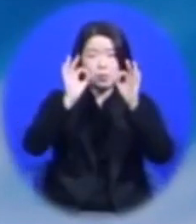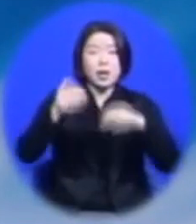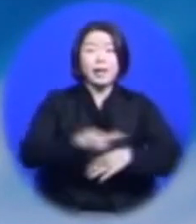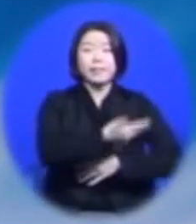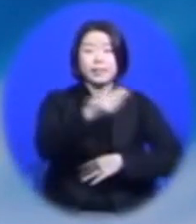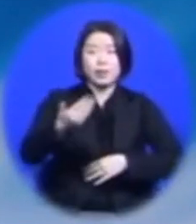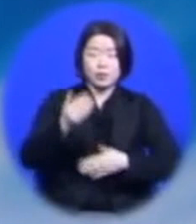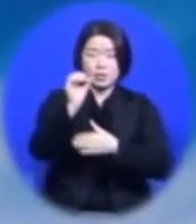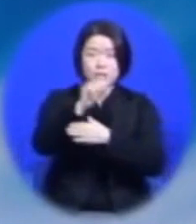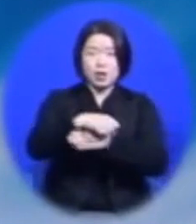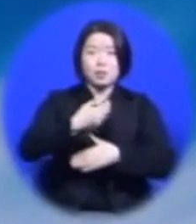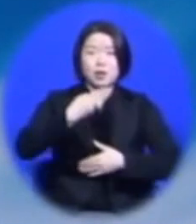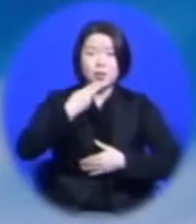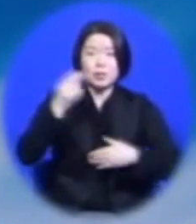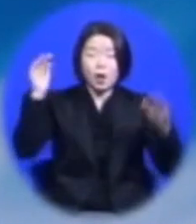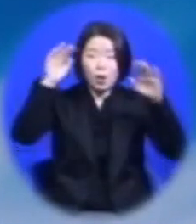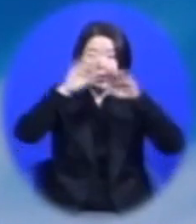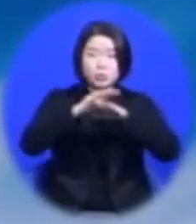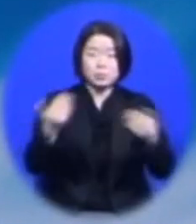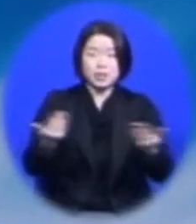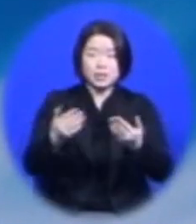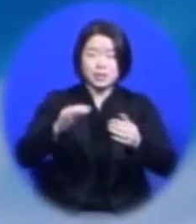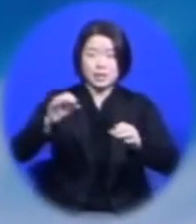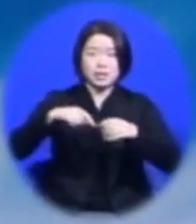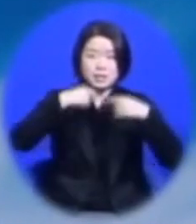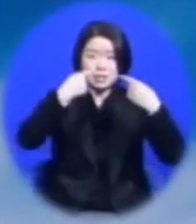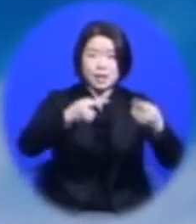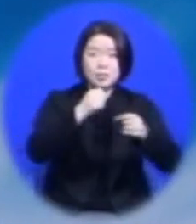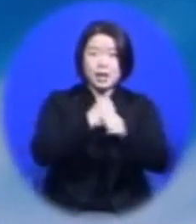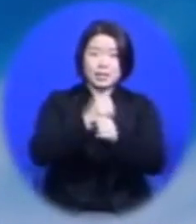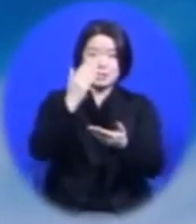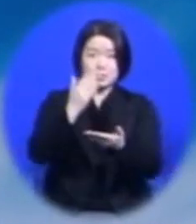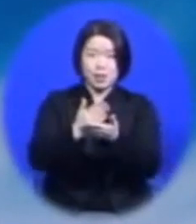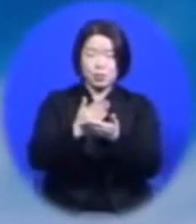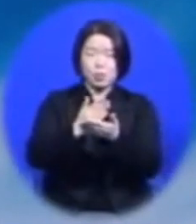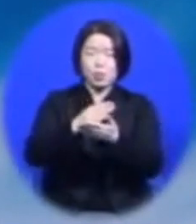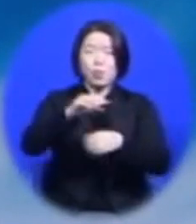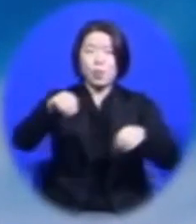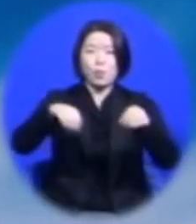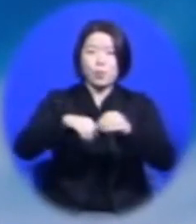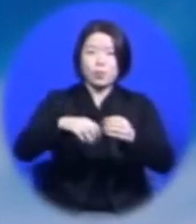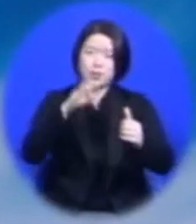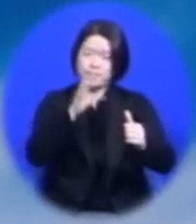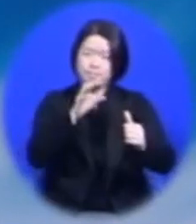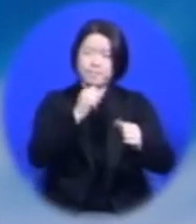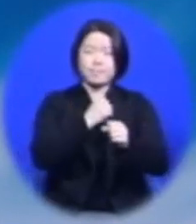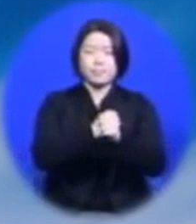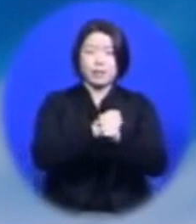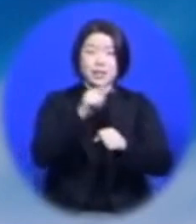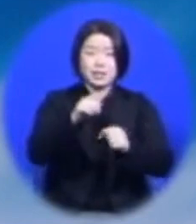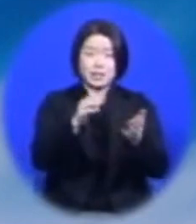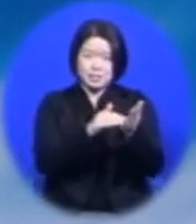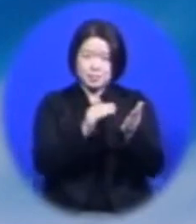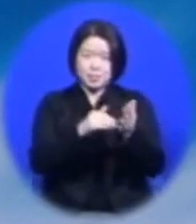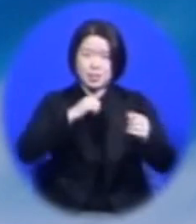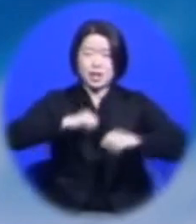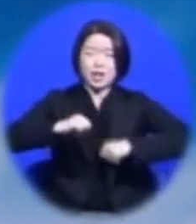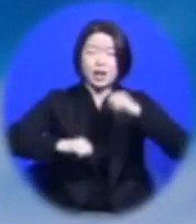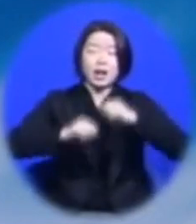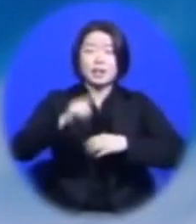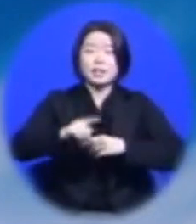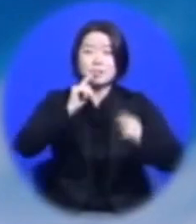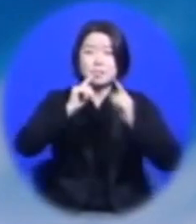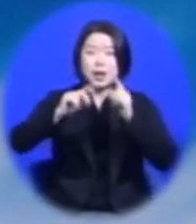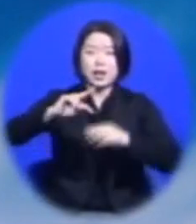너희는 열매 없는 어두움의 일에 참여하지 말고 도리어 책망하라. 그들이 은밀히 행하는 것들은 말하기도